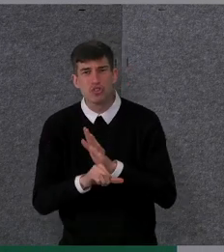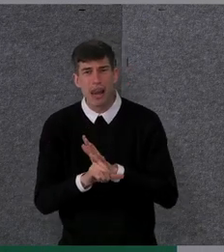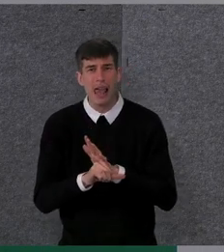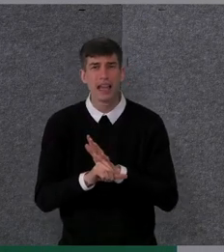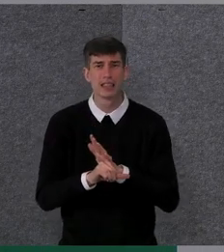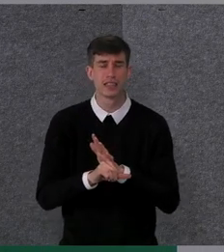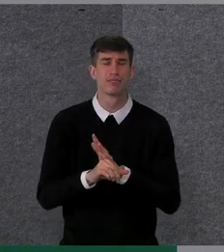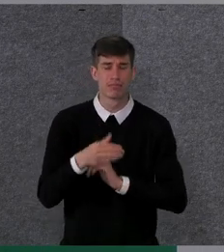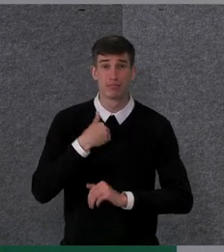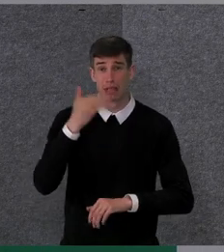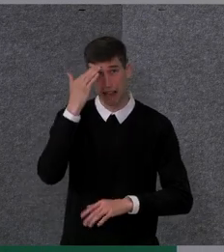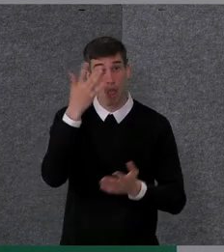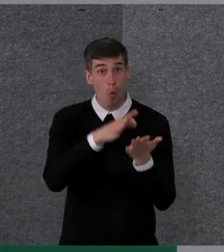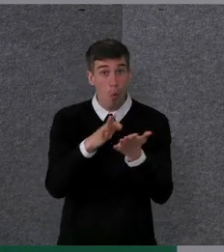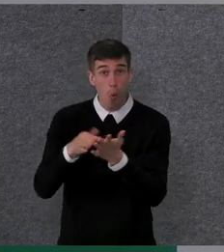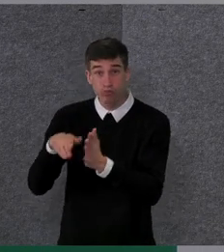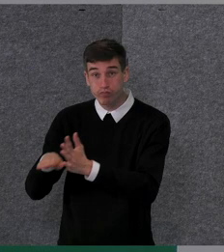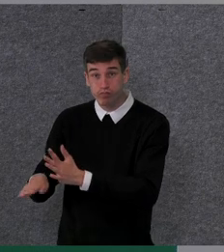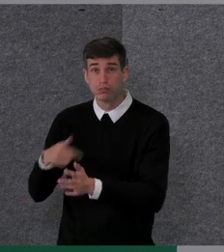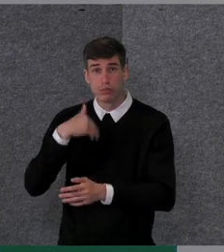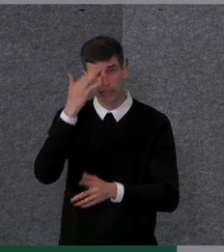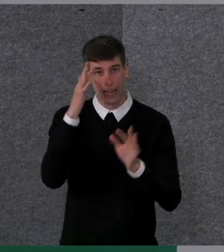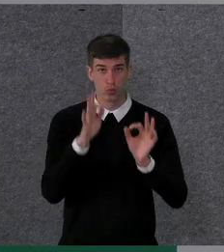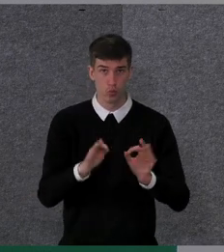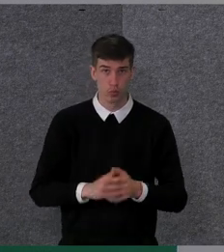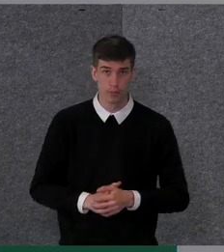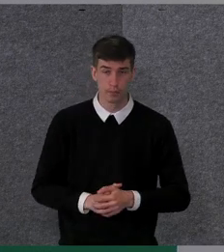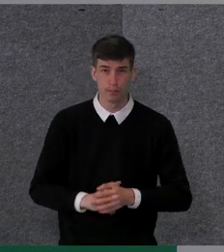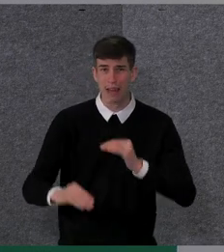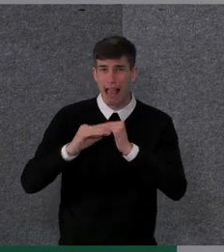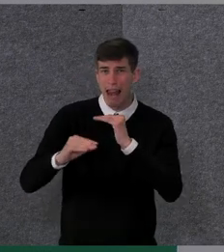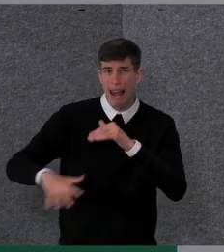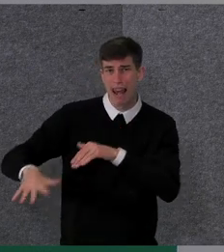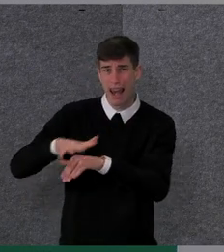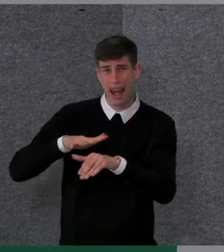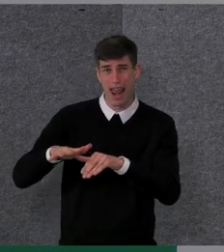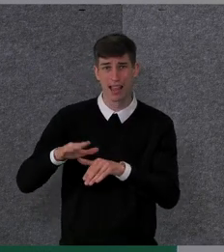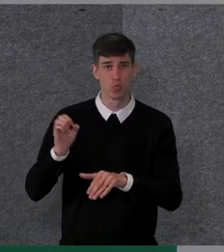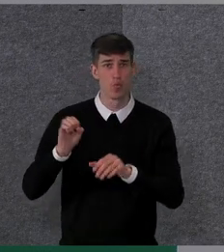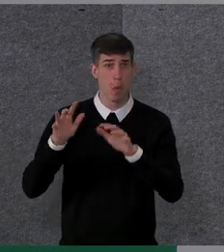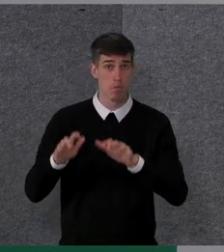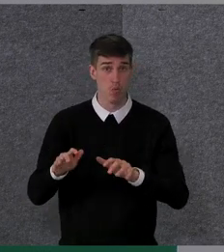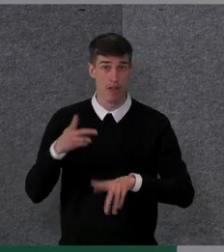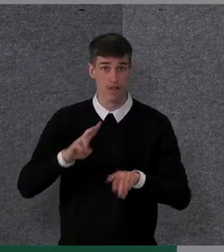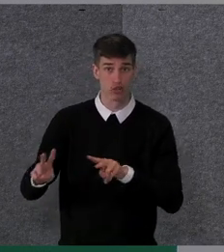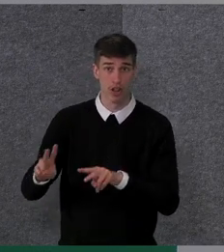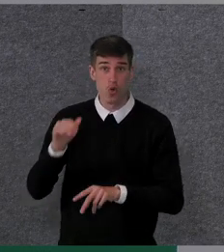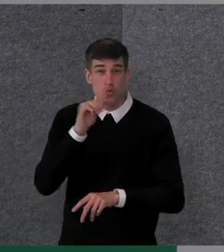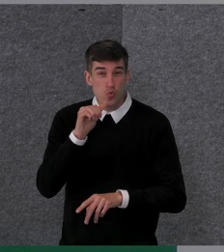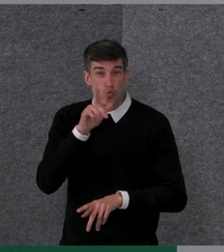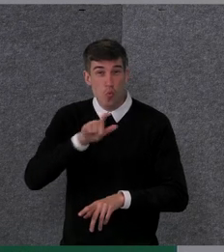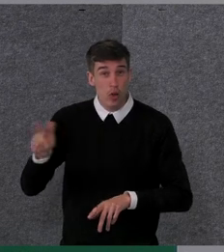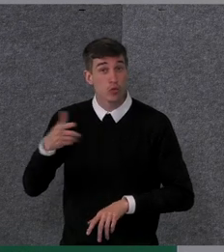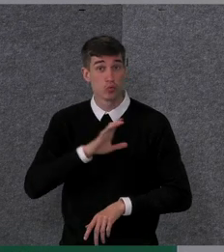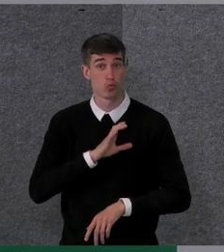sterbende Ortskerne. Auch das will ich anpacken. Der ländliche Raum ist aber auch bunt und bietet jungen Menschen